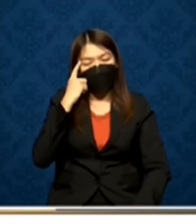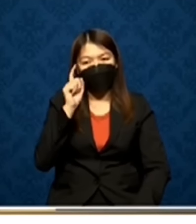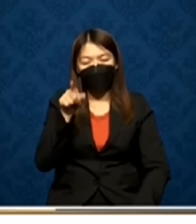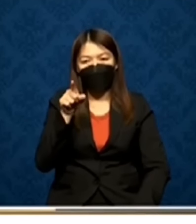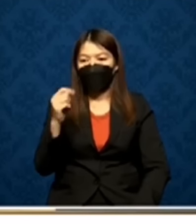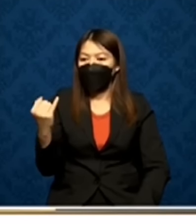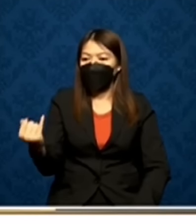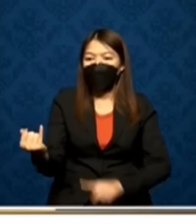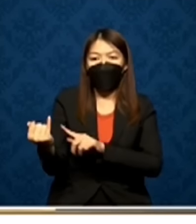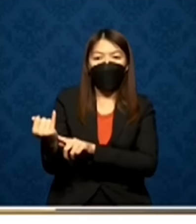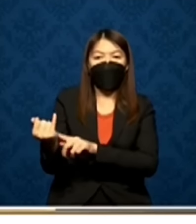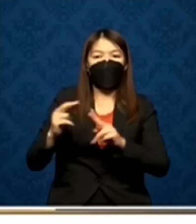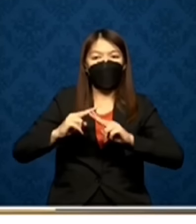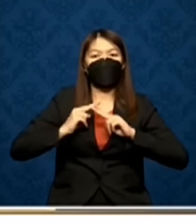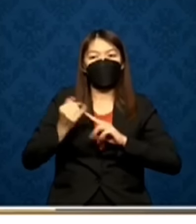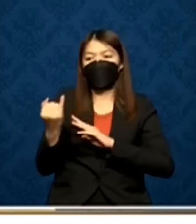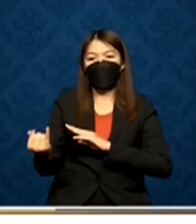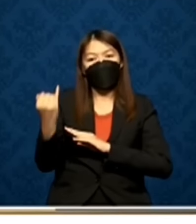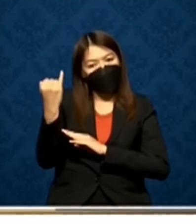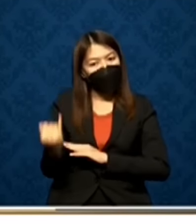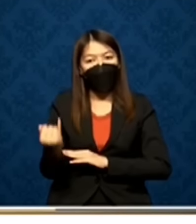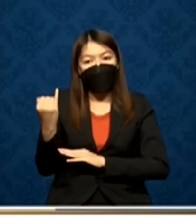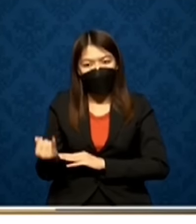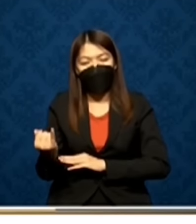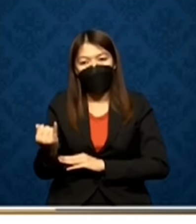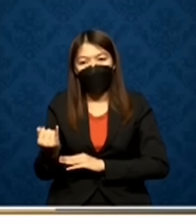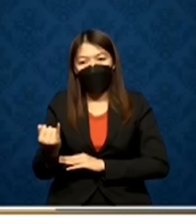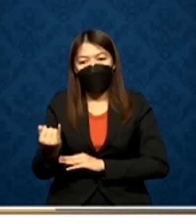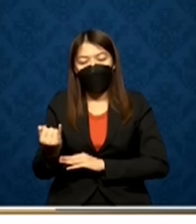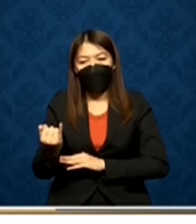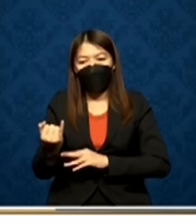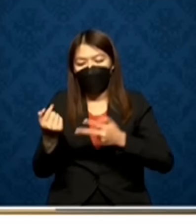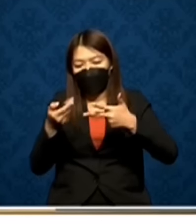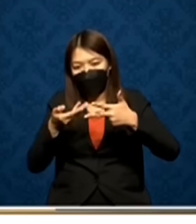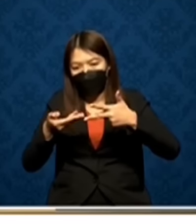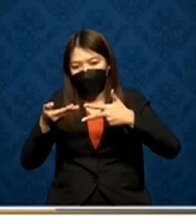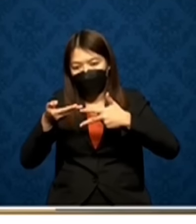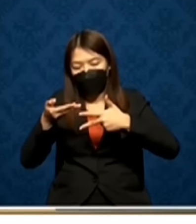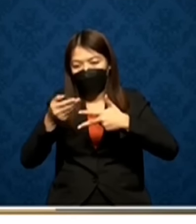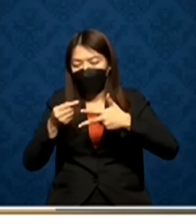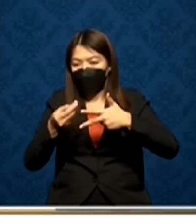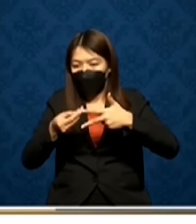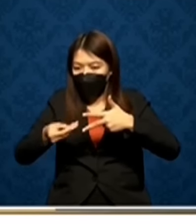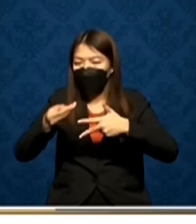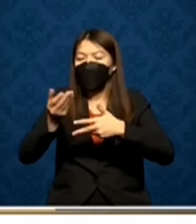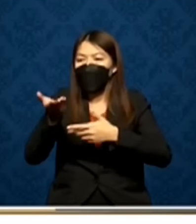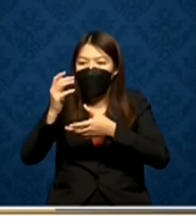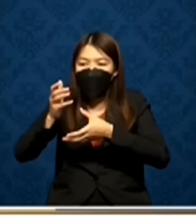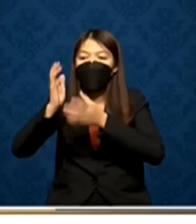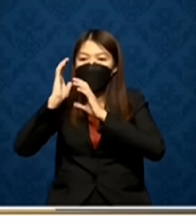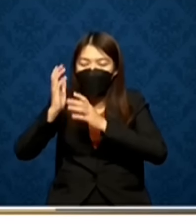ที่แพ้ในคดีชั้นต้นชั้นอุทธรณ์และชั้นก็ไปยื่นขออุทธร